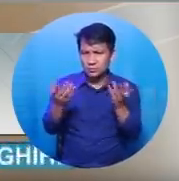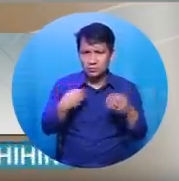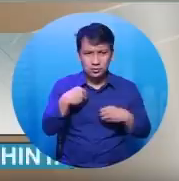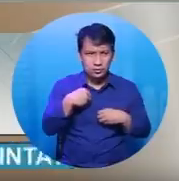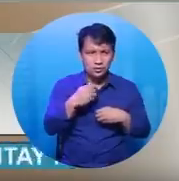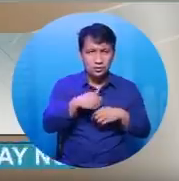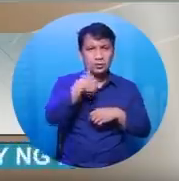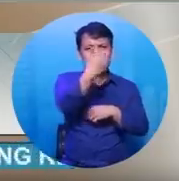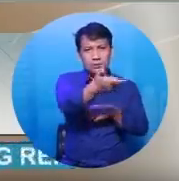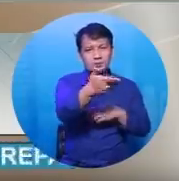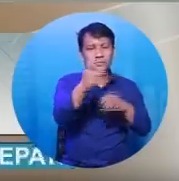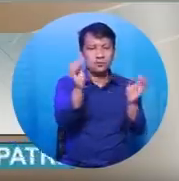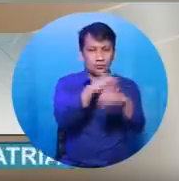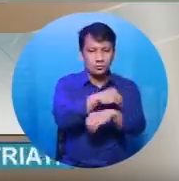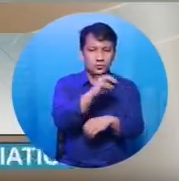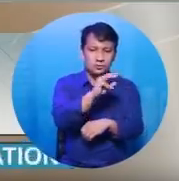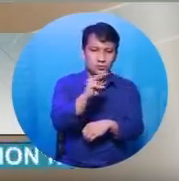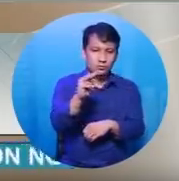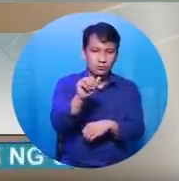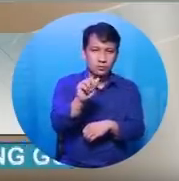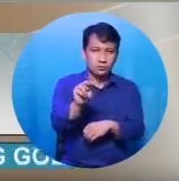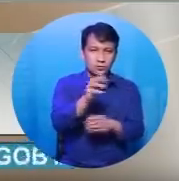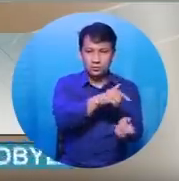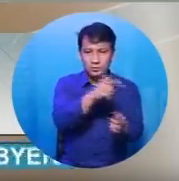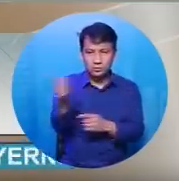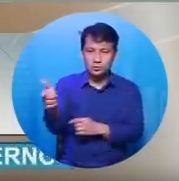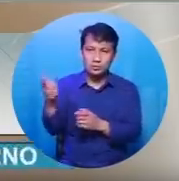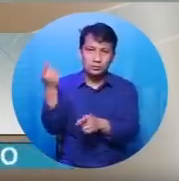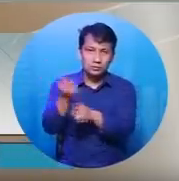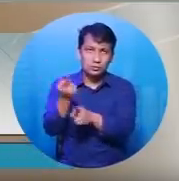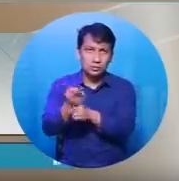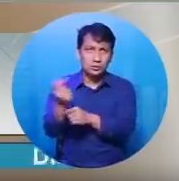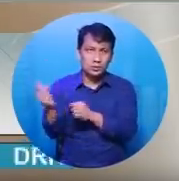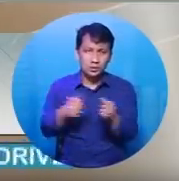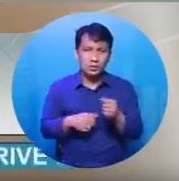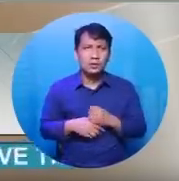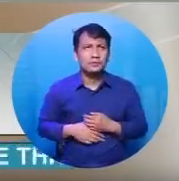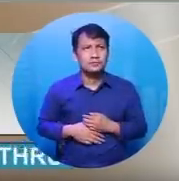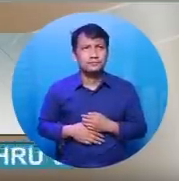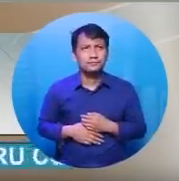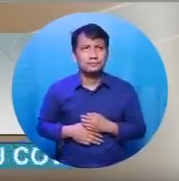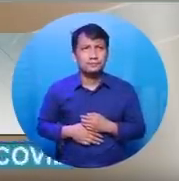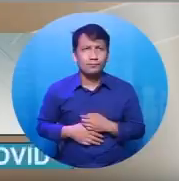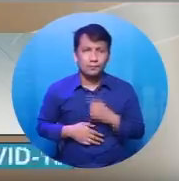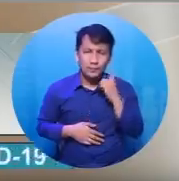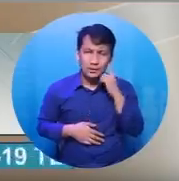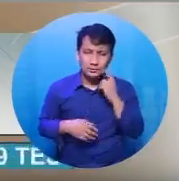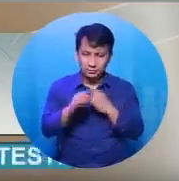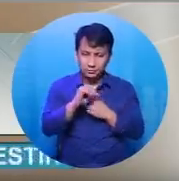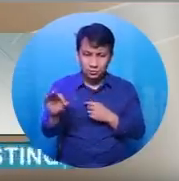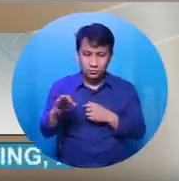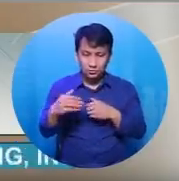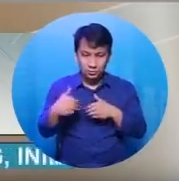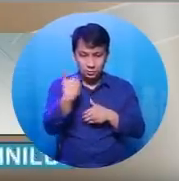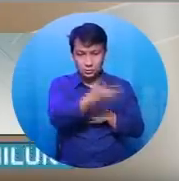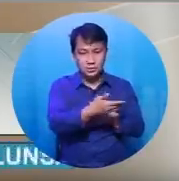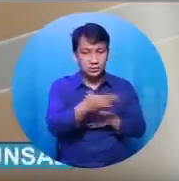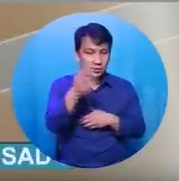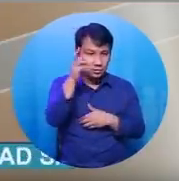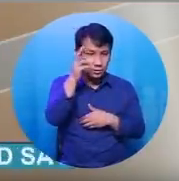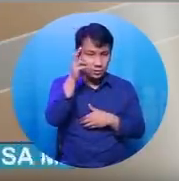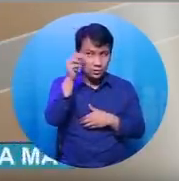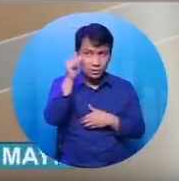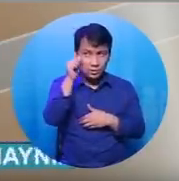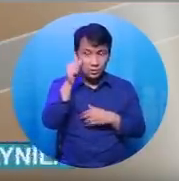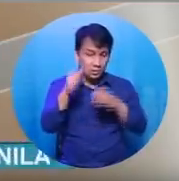ating opisina sa Oman para po magawan po ng appropriate action, sir. Opo. Ganito, sir, okay. Off-air, tatawagan po kayo ni Sir Robert